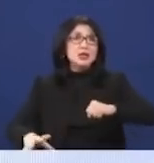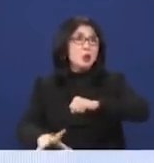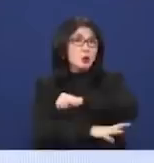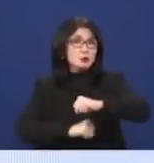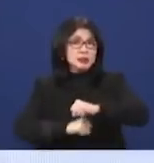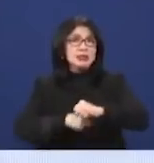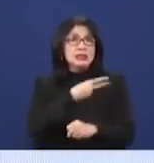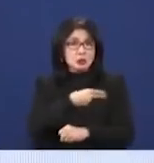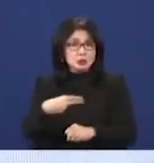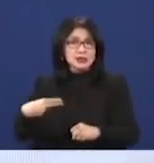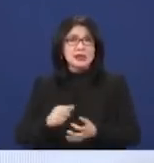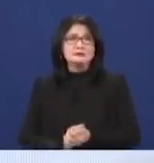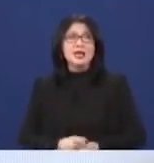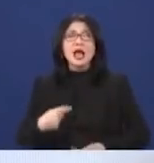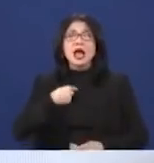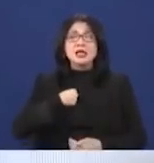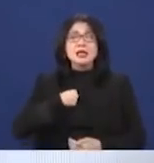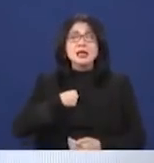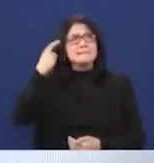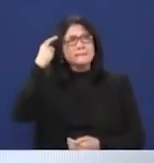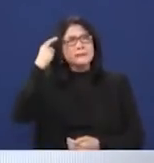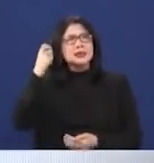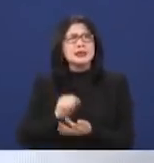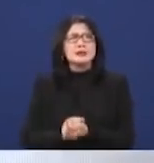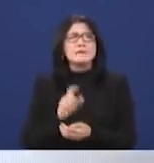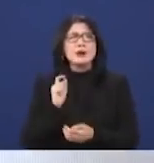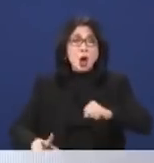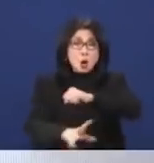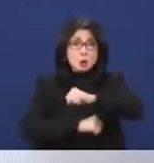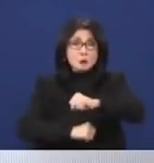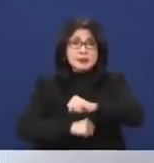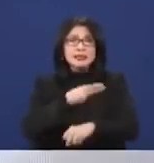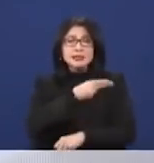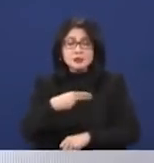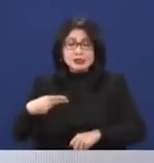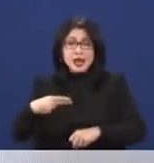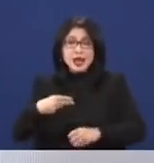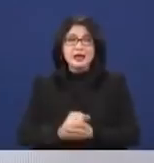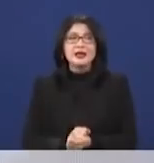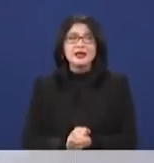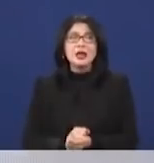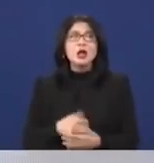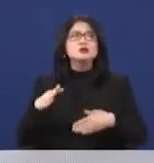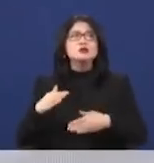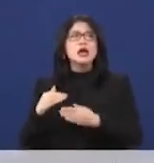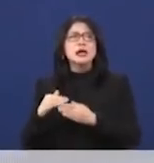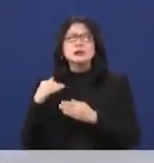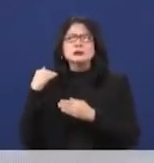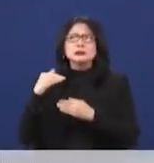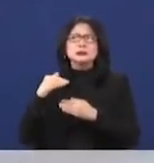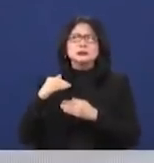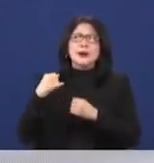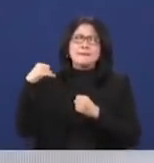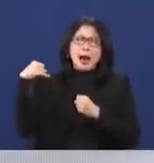ini. Saya berpandangan bahwa korupsi di Indonesia sudah dalam taraf yang sangat